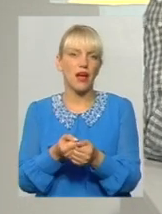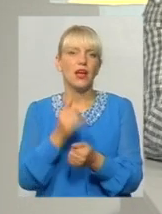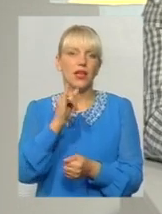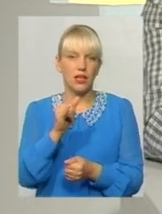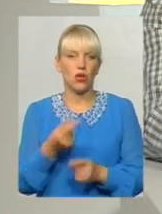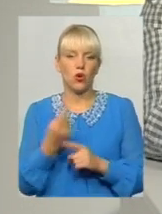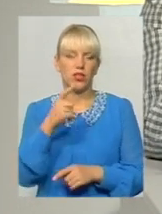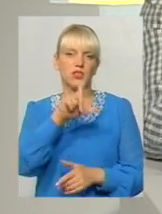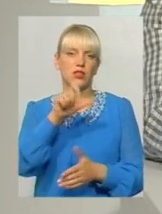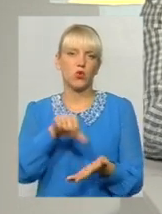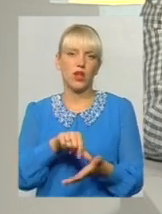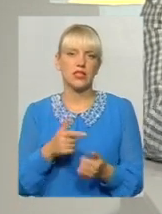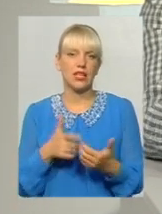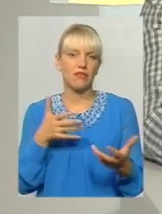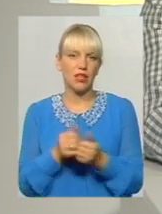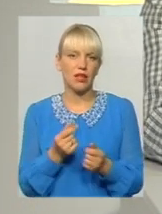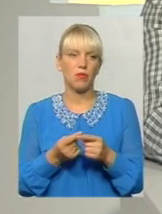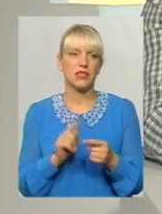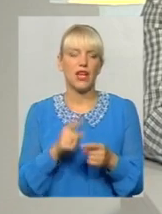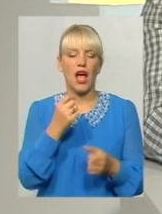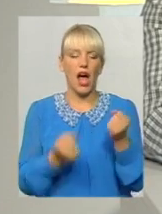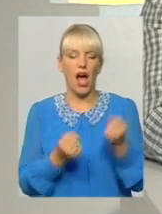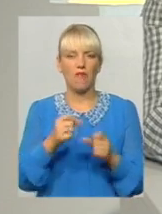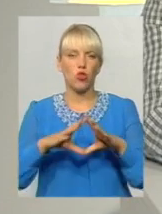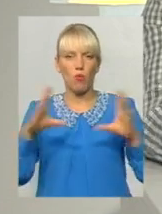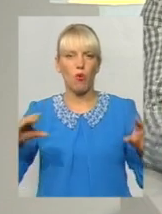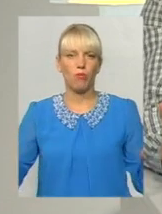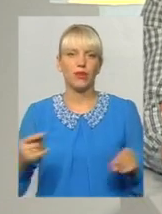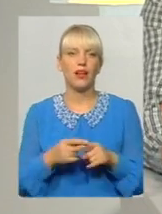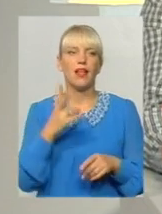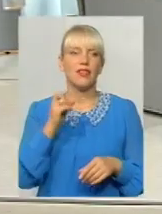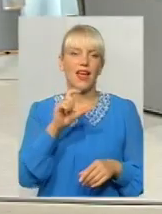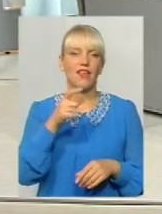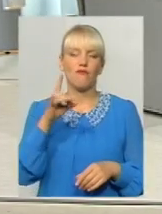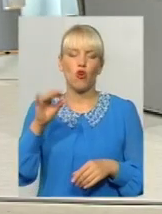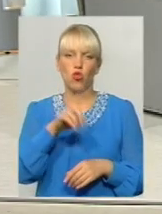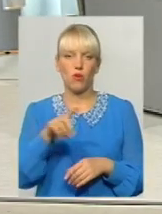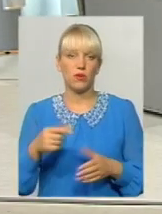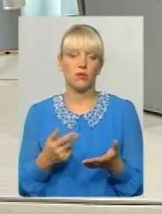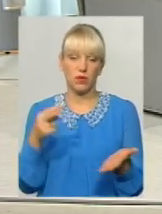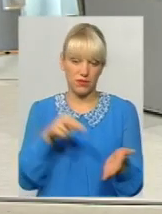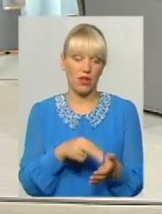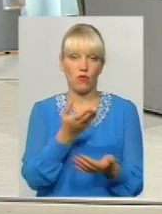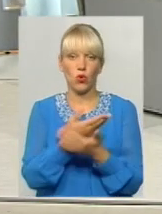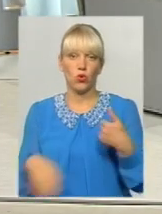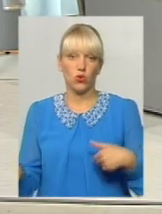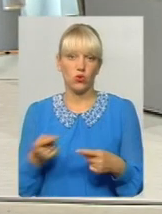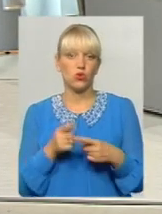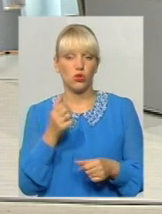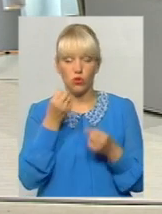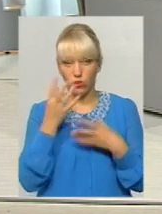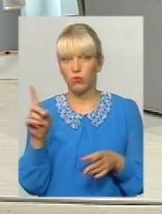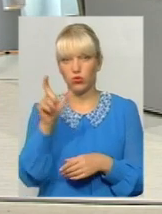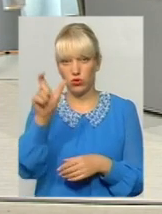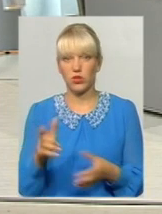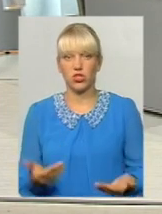з учасників ДТП – це автомобіль на єврономерах, а водія немає. От він встав і пішов. Ну, добре, що він там живий, все з ним нормально, там ноги не зламані,